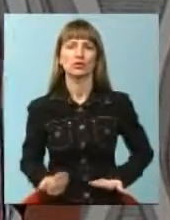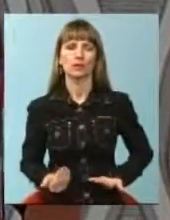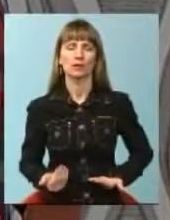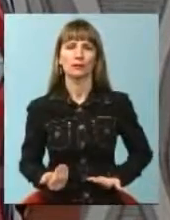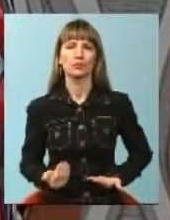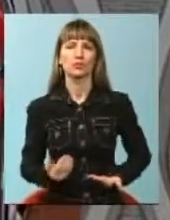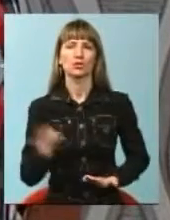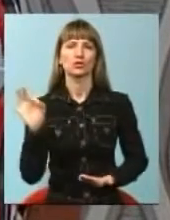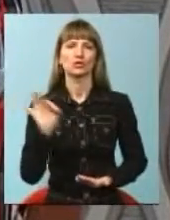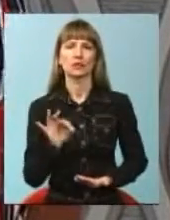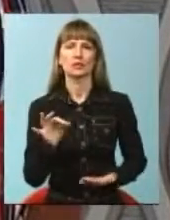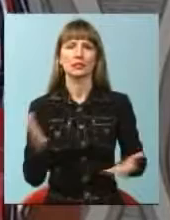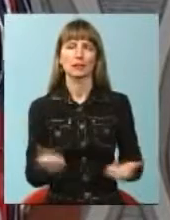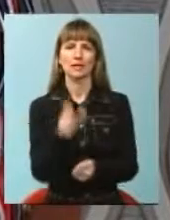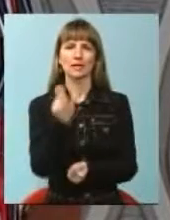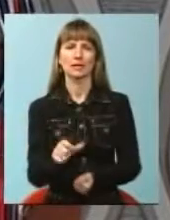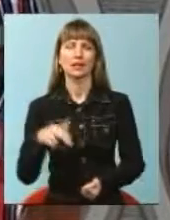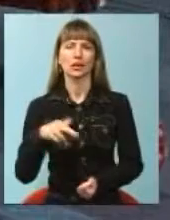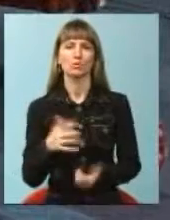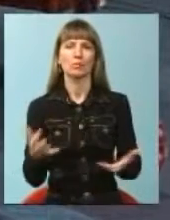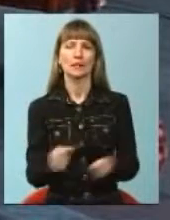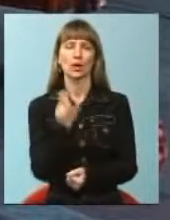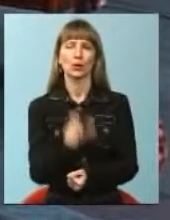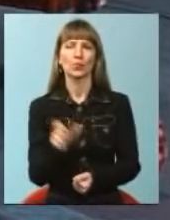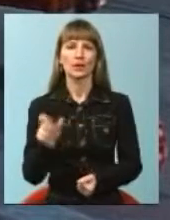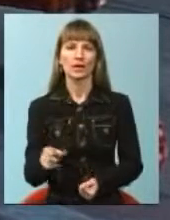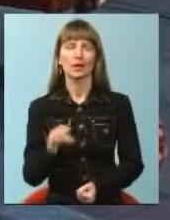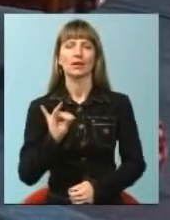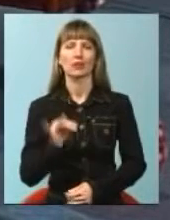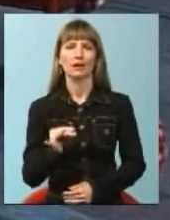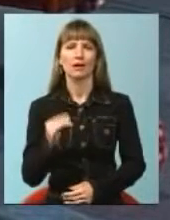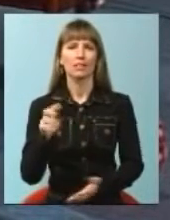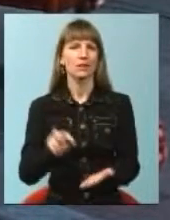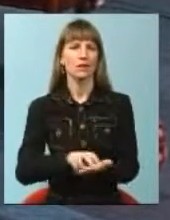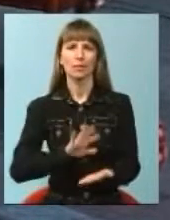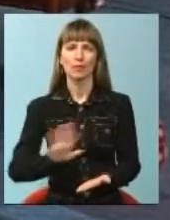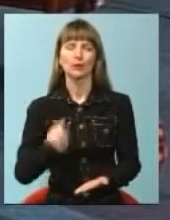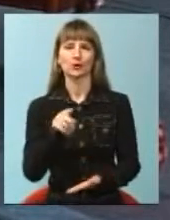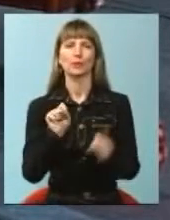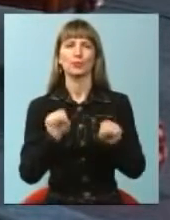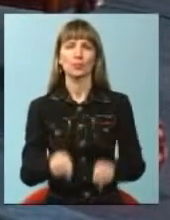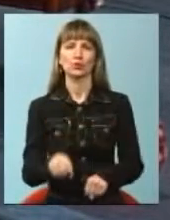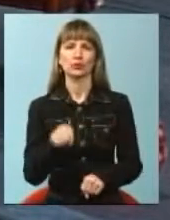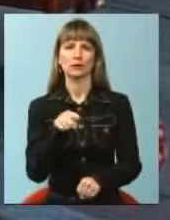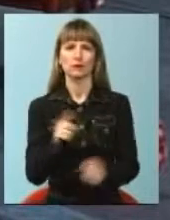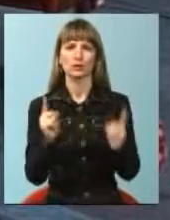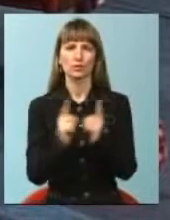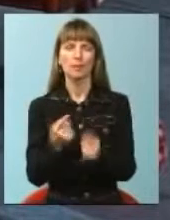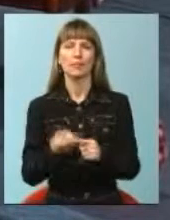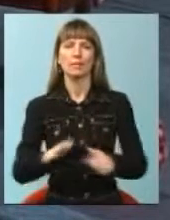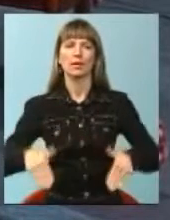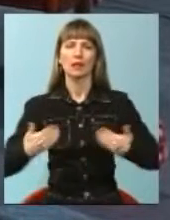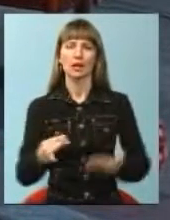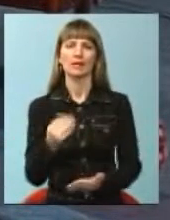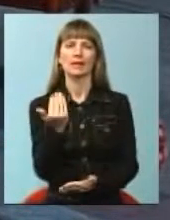часто рятувальники йдуть таки рятувати людей і навіть не бояться того, що їх може там спіткати. Тож пропоную і